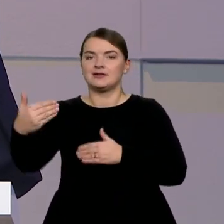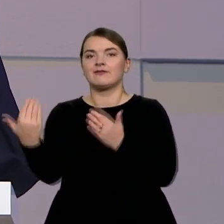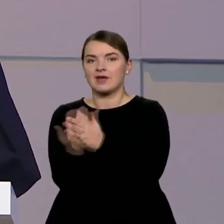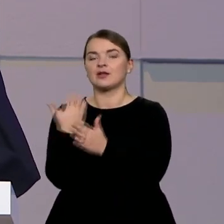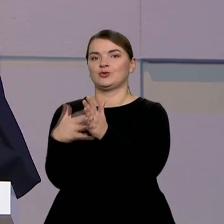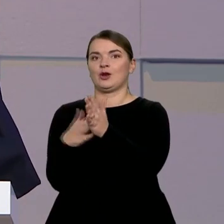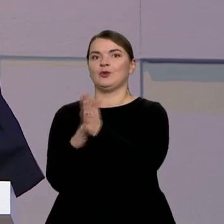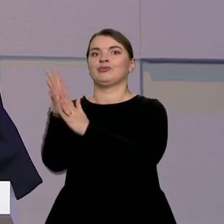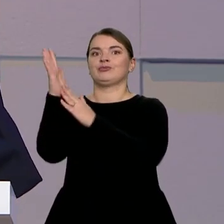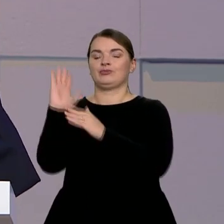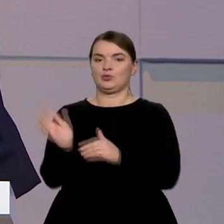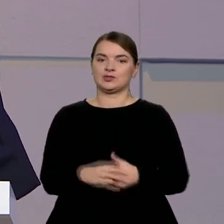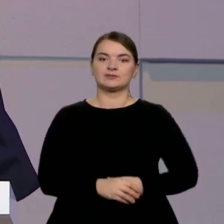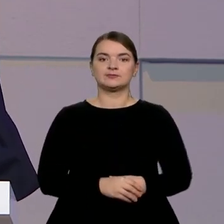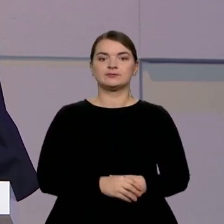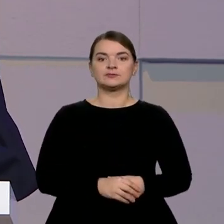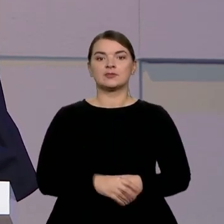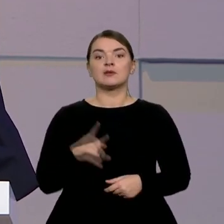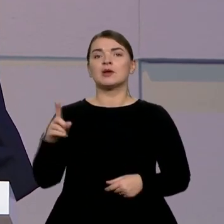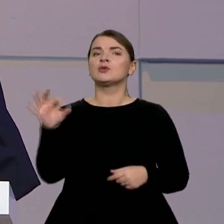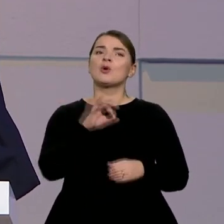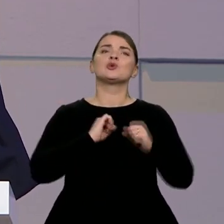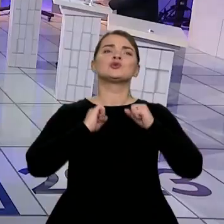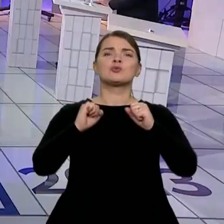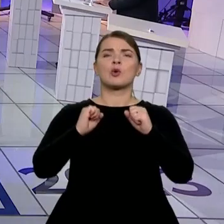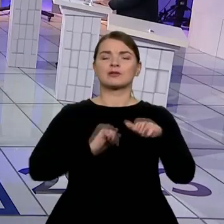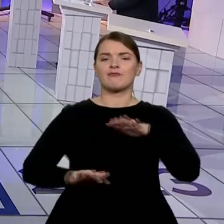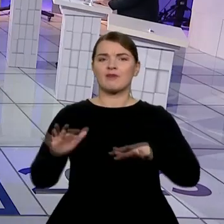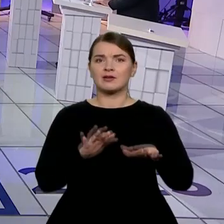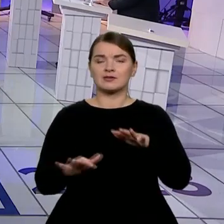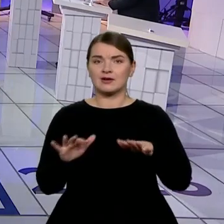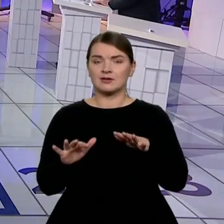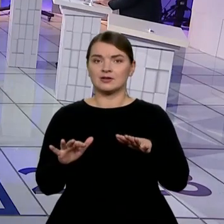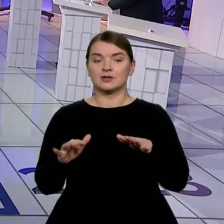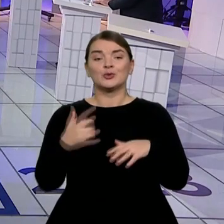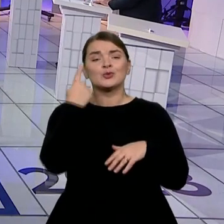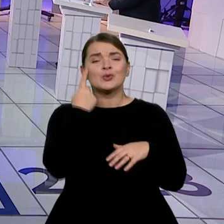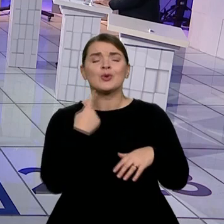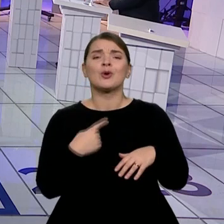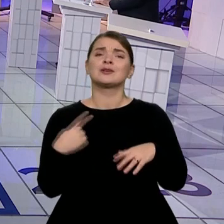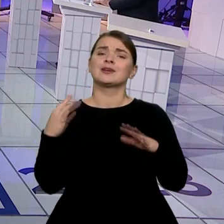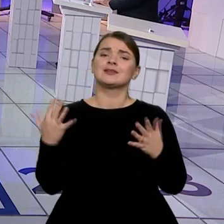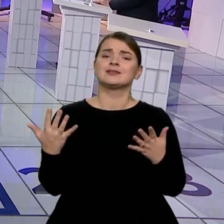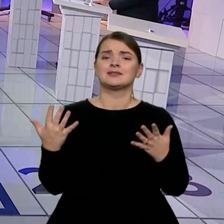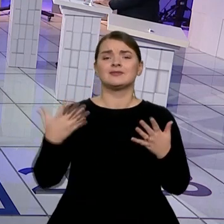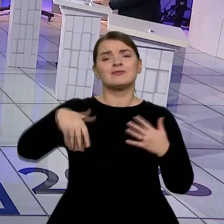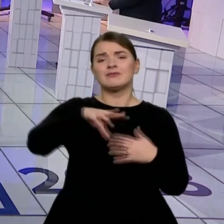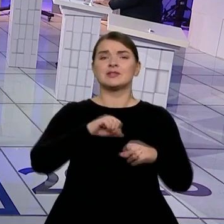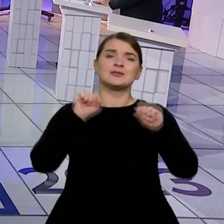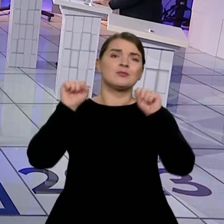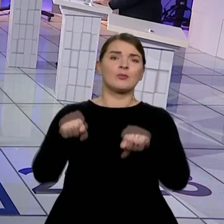ir klavimo bazės, bet aš kalbu ne tik apie sportininkų veiklą šituose ežeruose. Labai norėtų norėtųsi, kad įvairia veikla galėtų vykdyti. Nu,